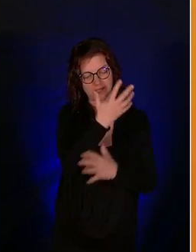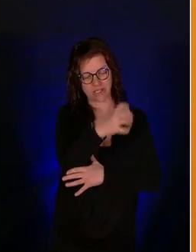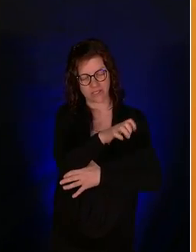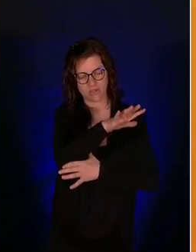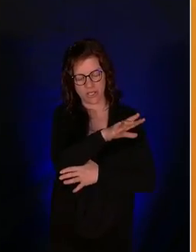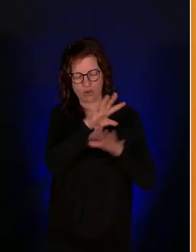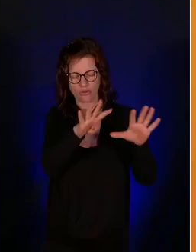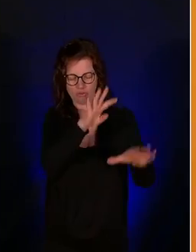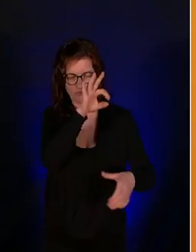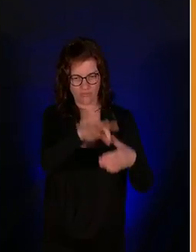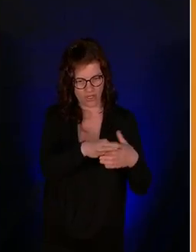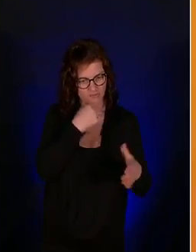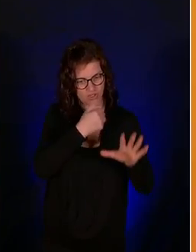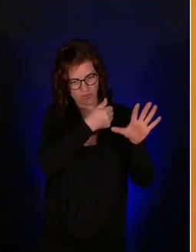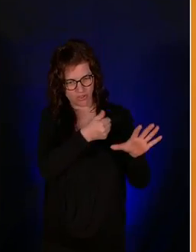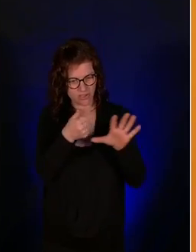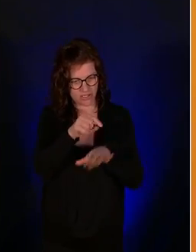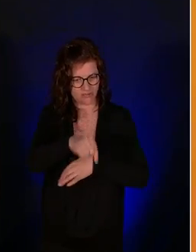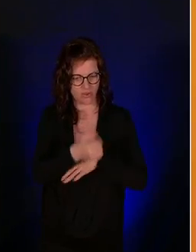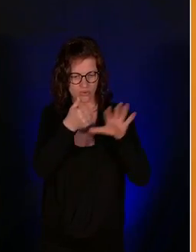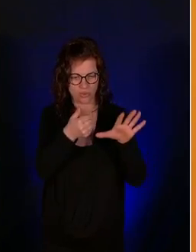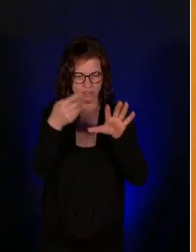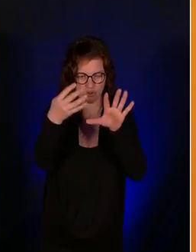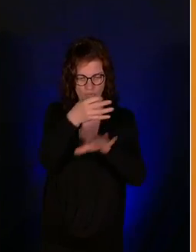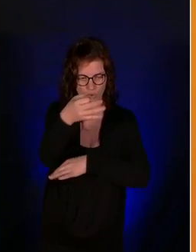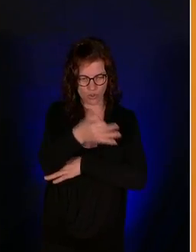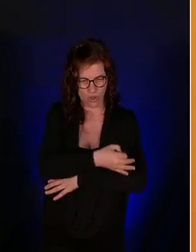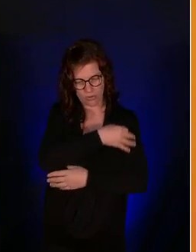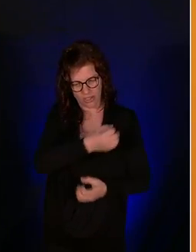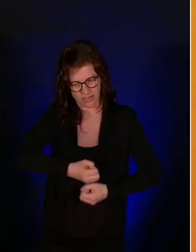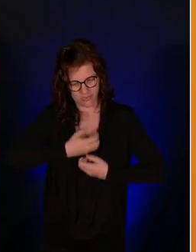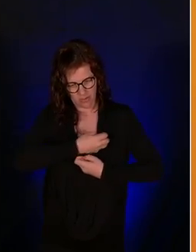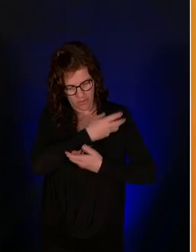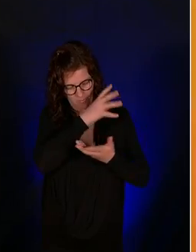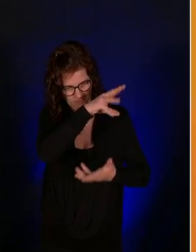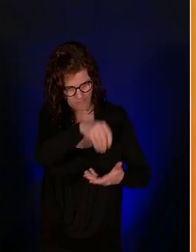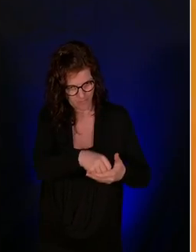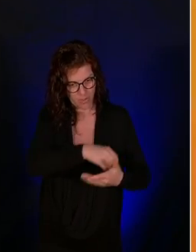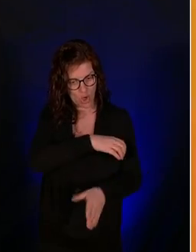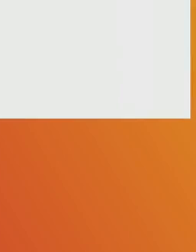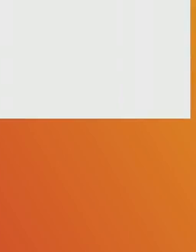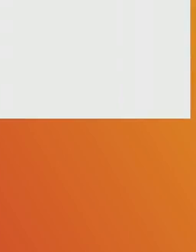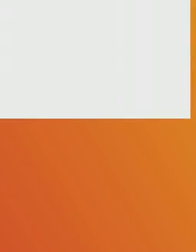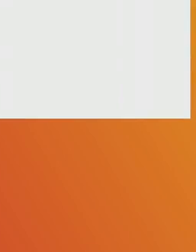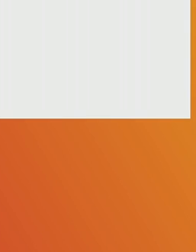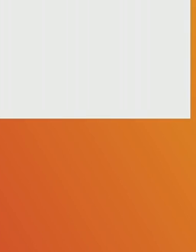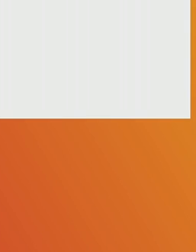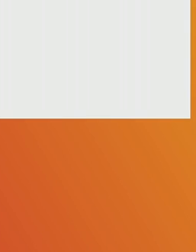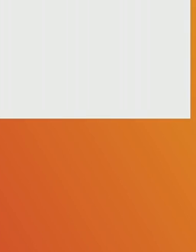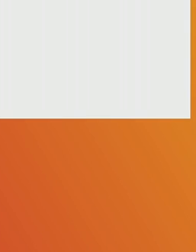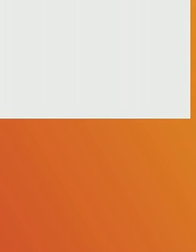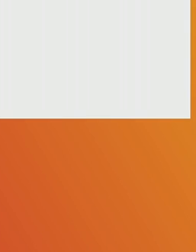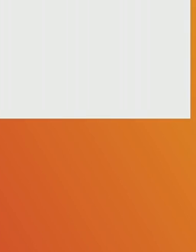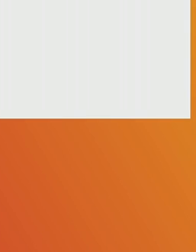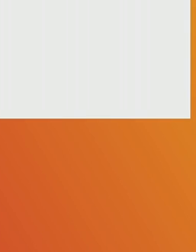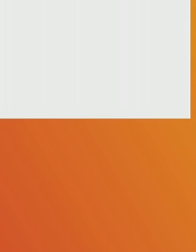soit 66,69% des suffrages exprimés. compte 165 143